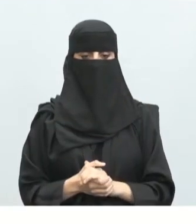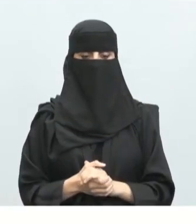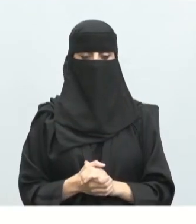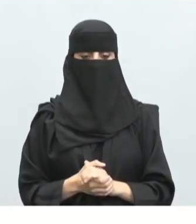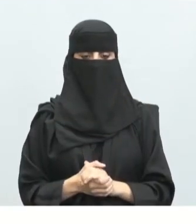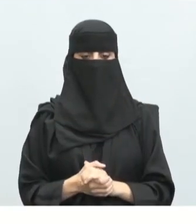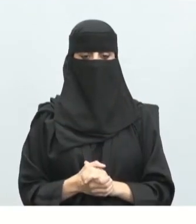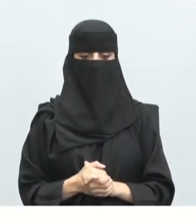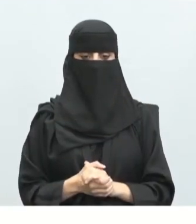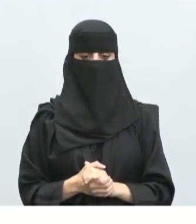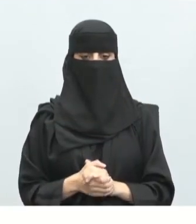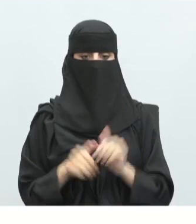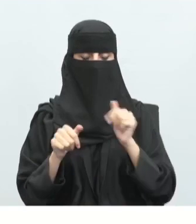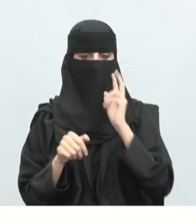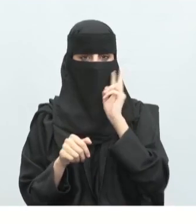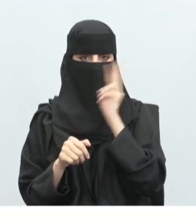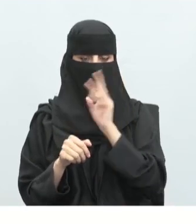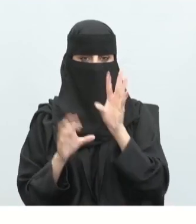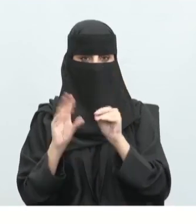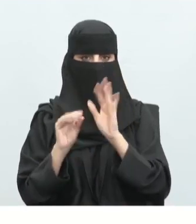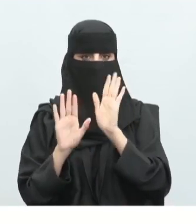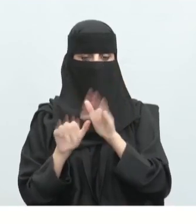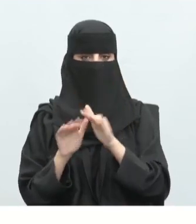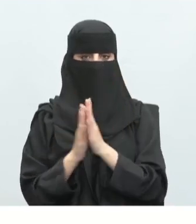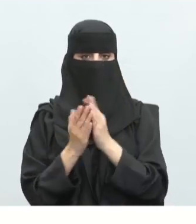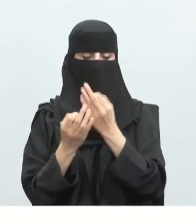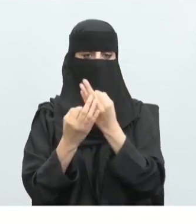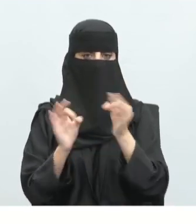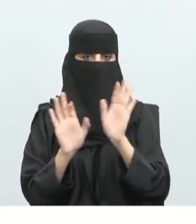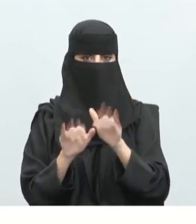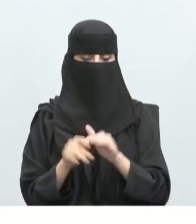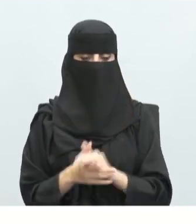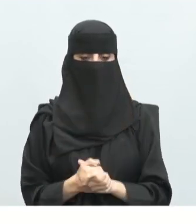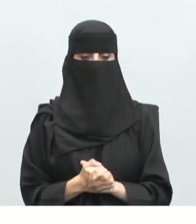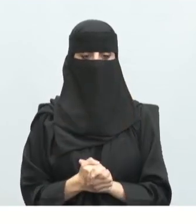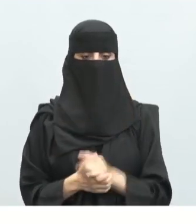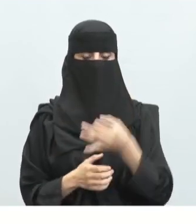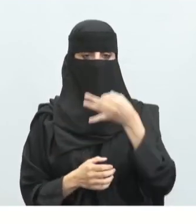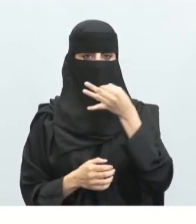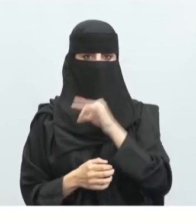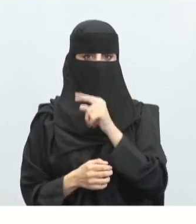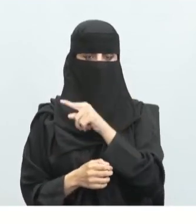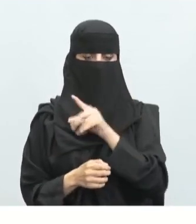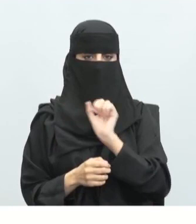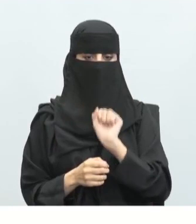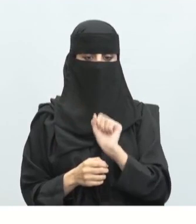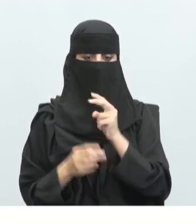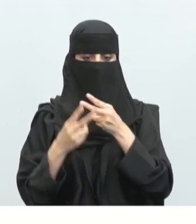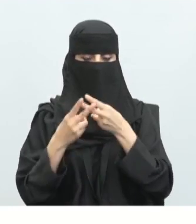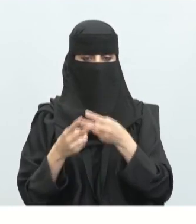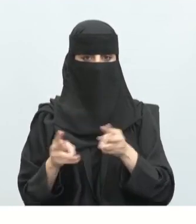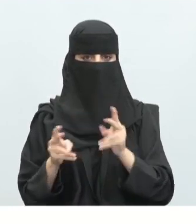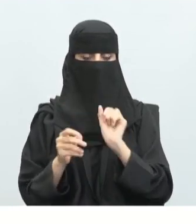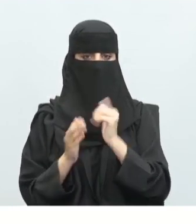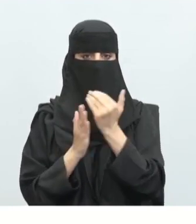القصه لدي نموذج موجود لدينا جميعا في الكتاب استفيد من هذا النموذج عند بدايه